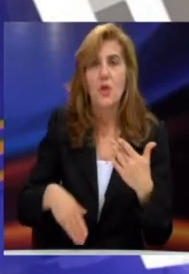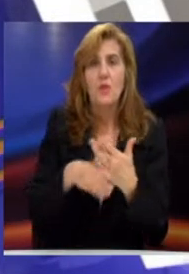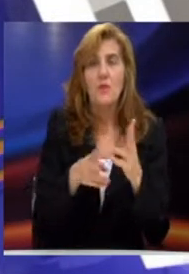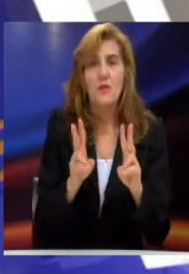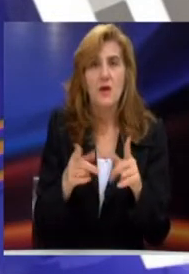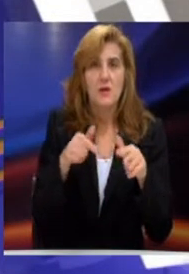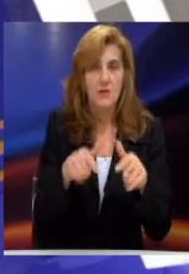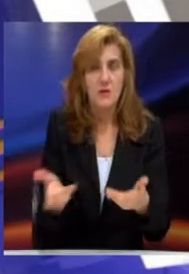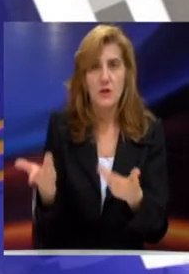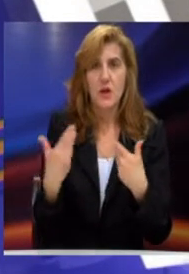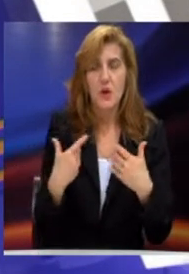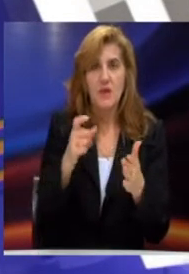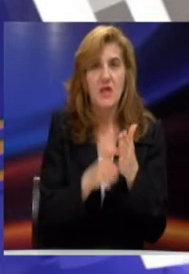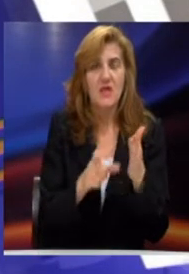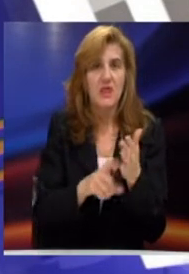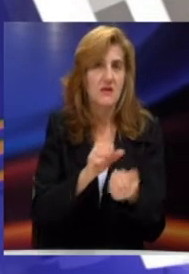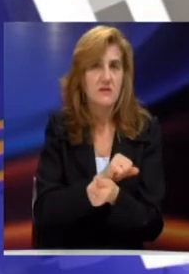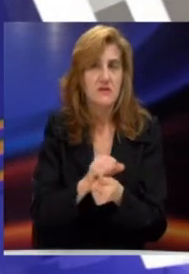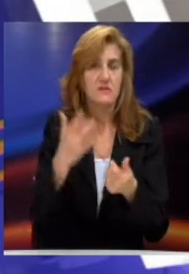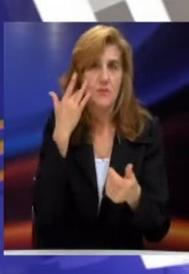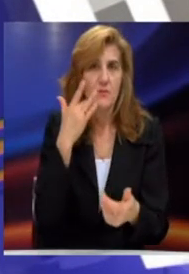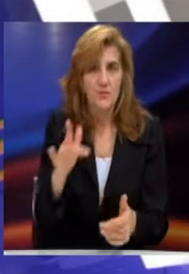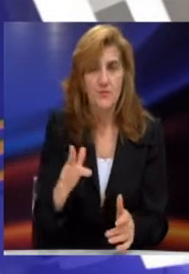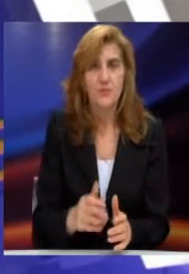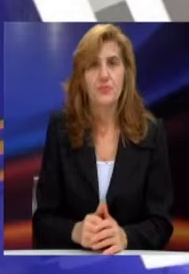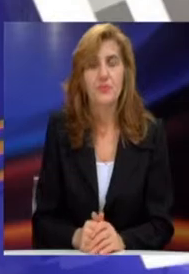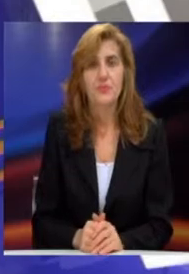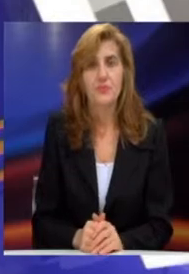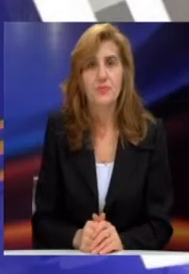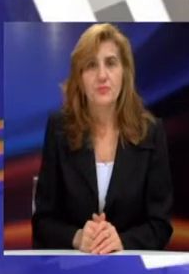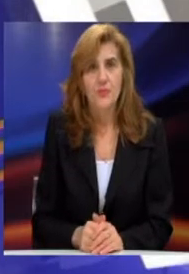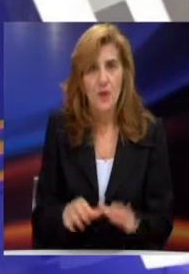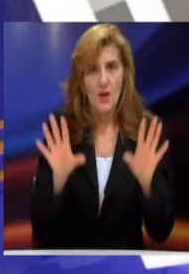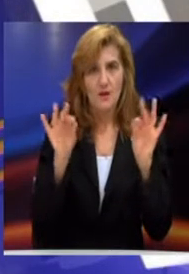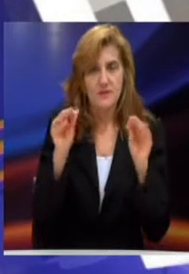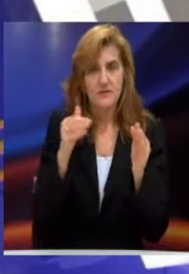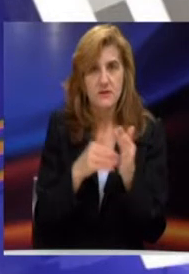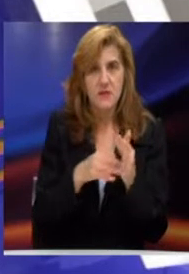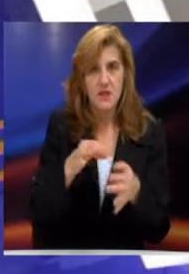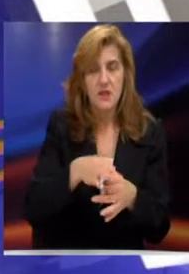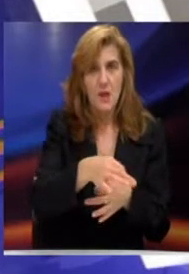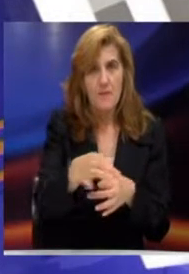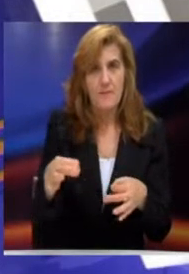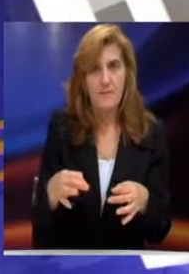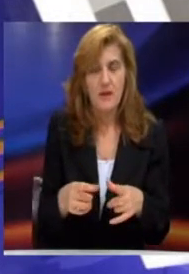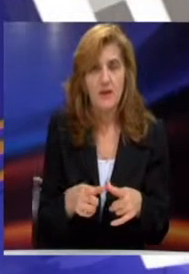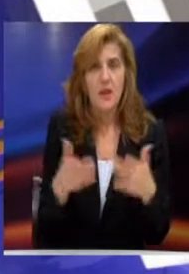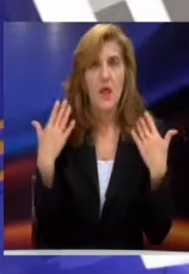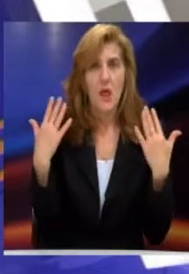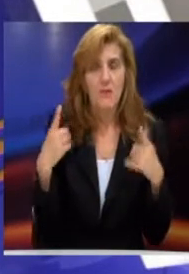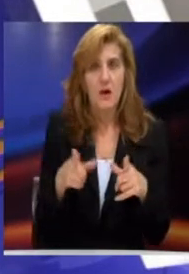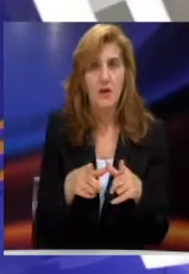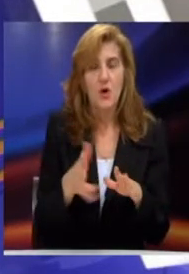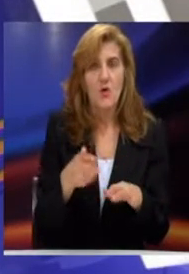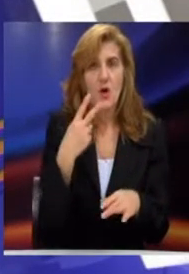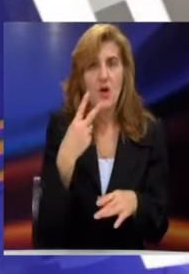pružili kako bi proces dobijanja svih dozvola protekao glatko. Na oko 10.000 kvadratnih metara Shopping Retail Park